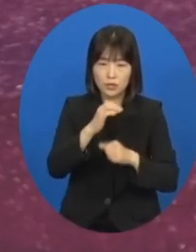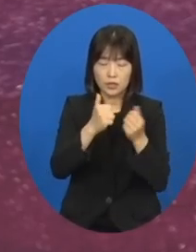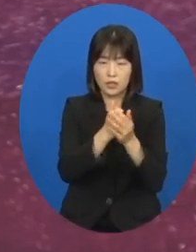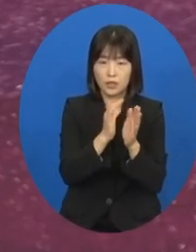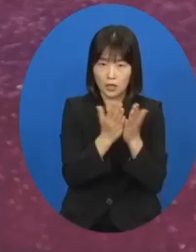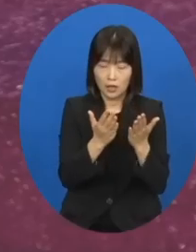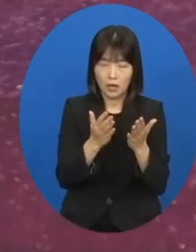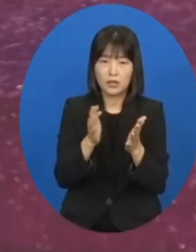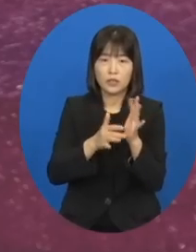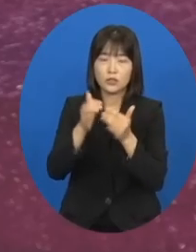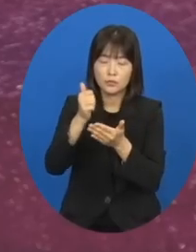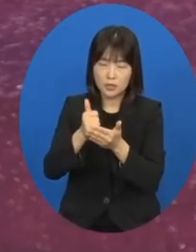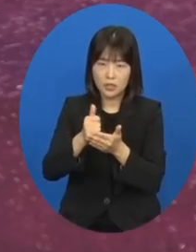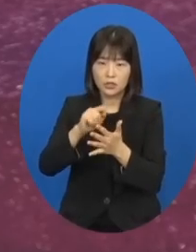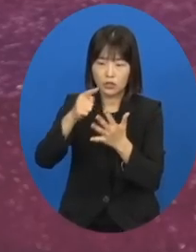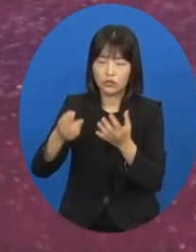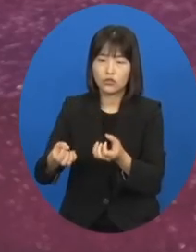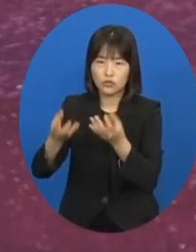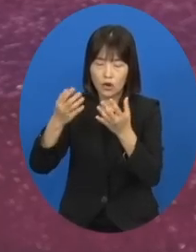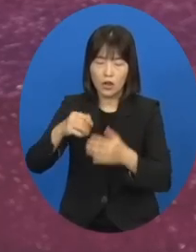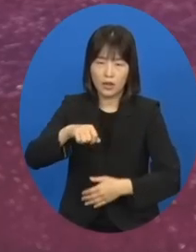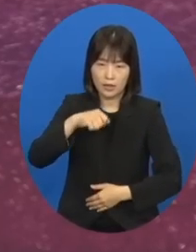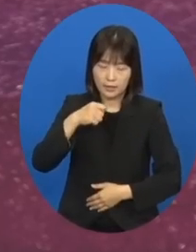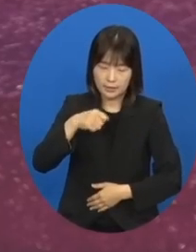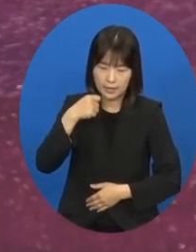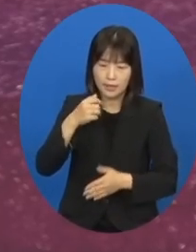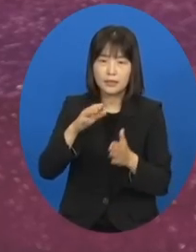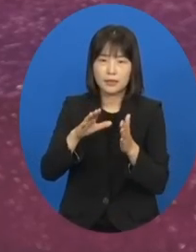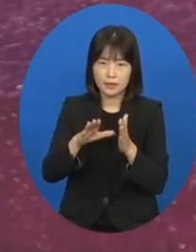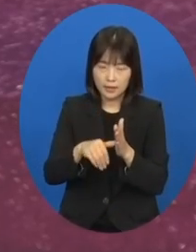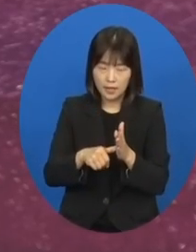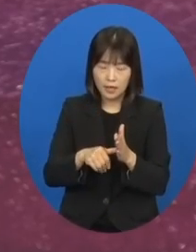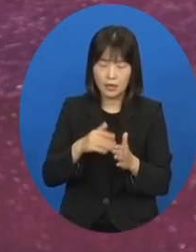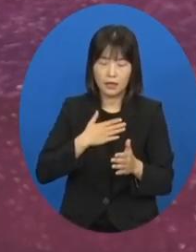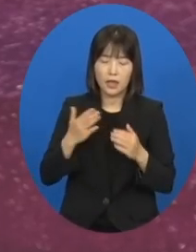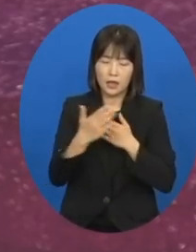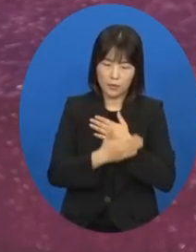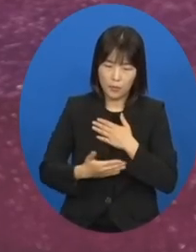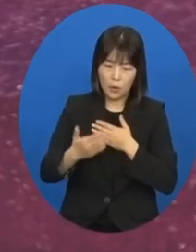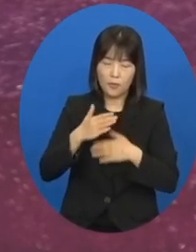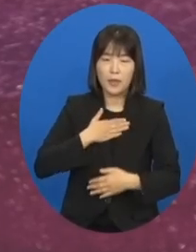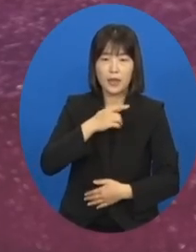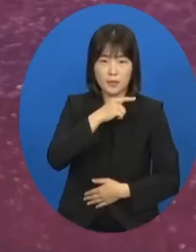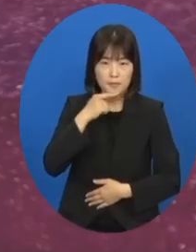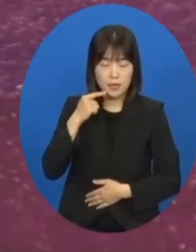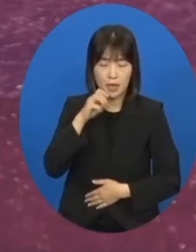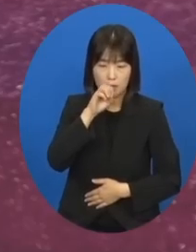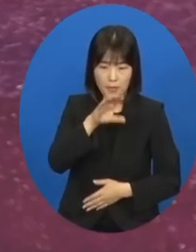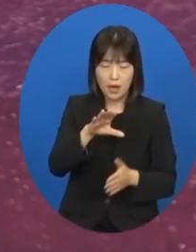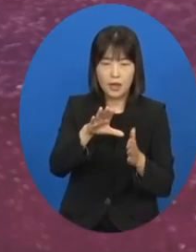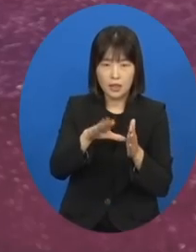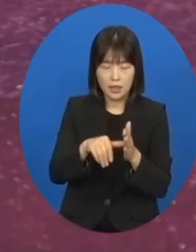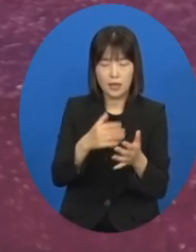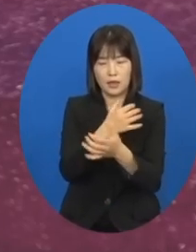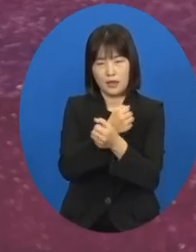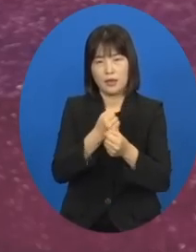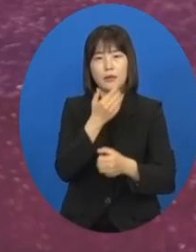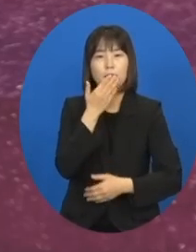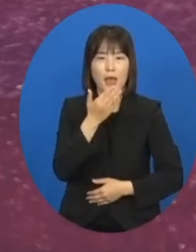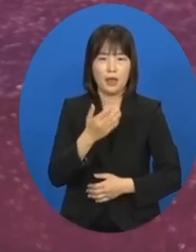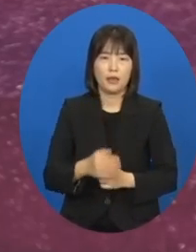유월절 식사를 하면서 이것은 나의 몸이다 이것은 나의 피다라고 할 때 이때 이제 책을 대는